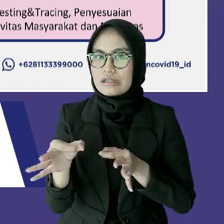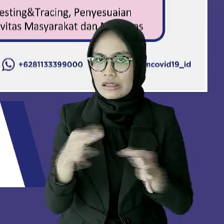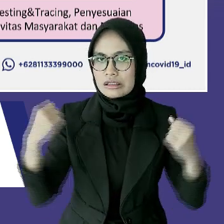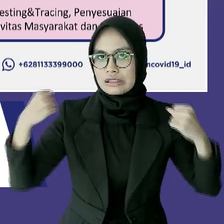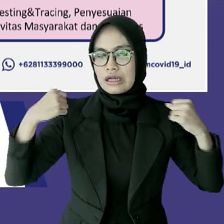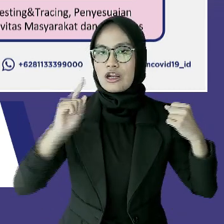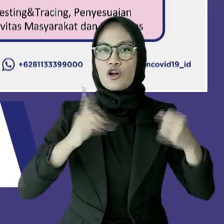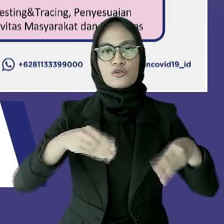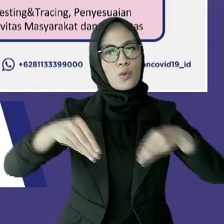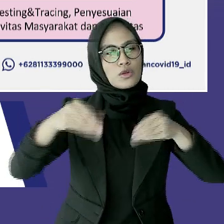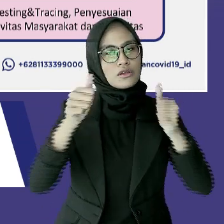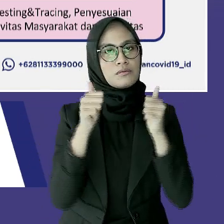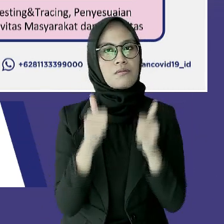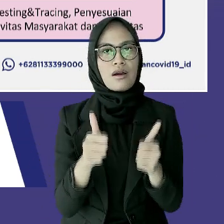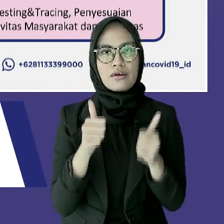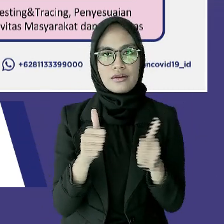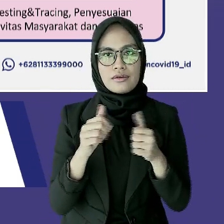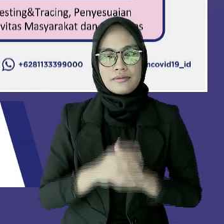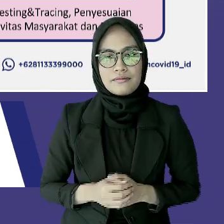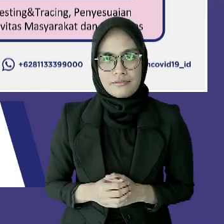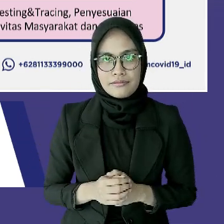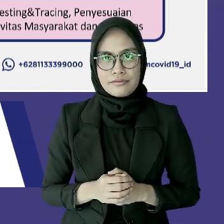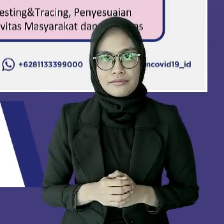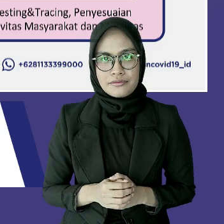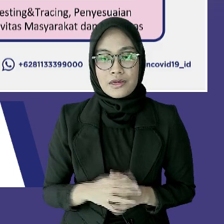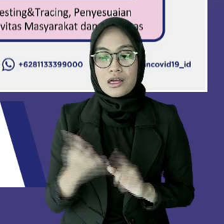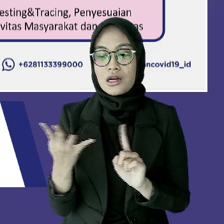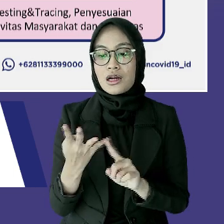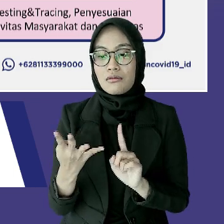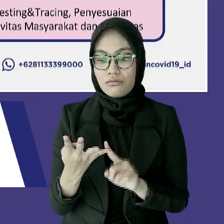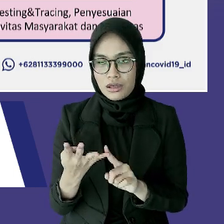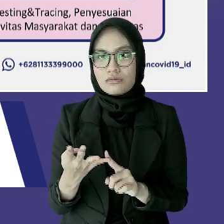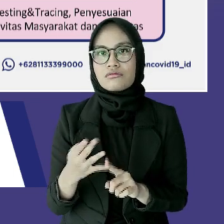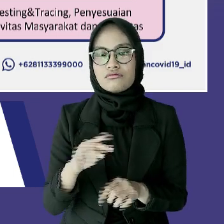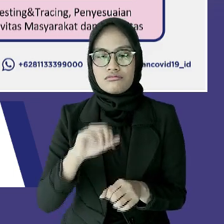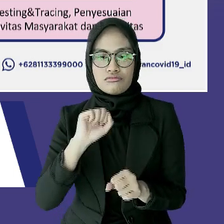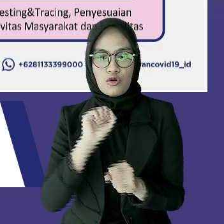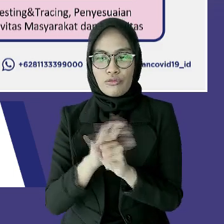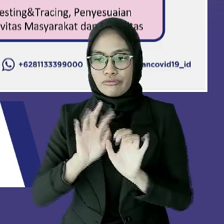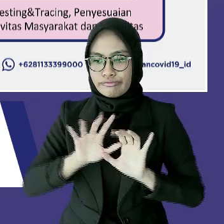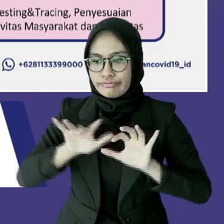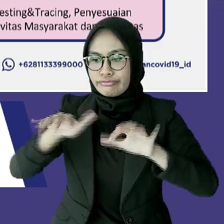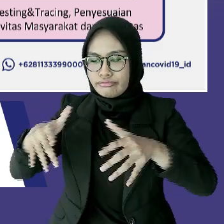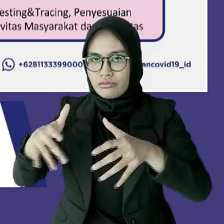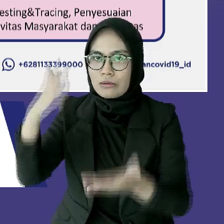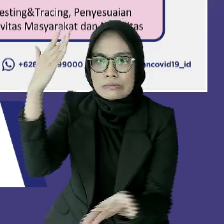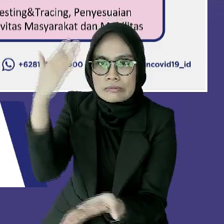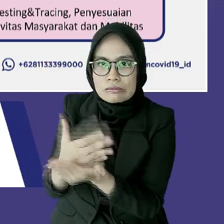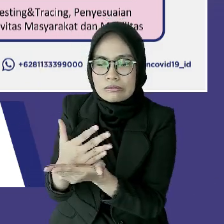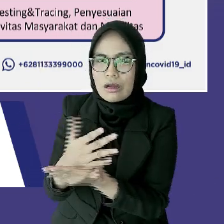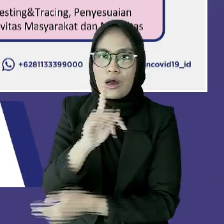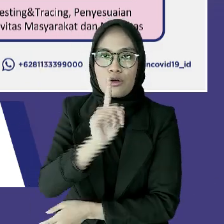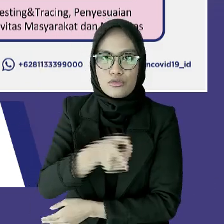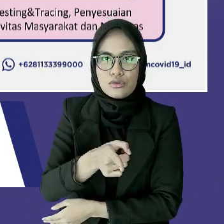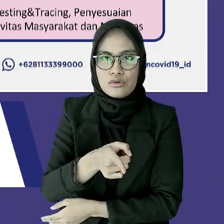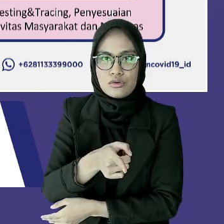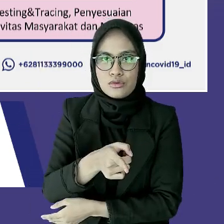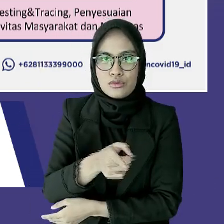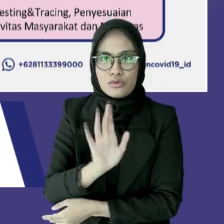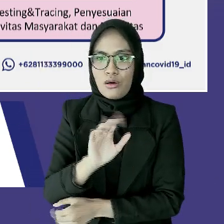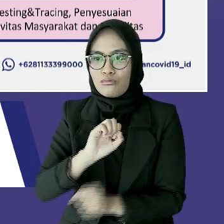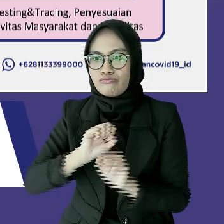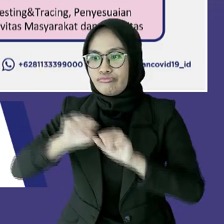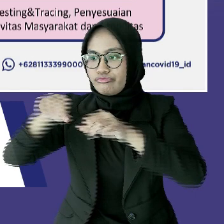berkualitas. Dan yang keempat, menjaga laju penularan tetap dalam kondisi rendah dan terkendali melalui